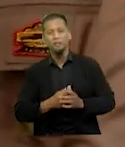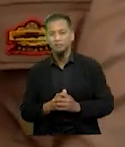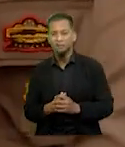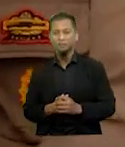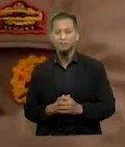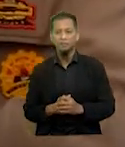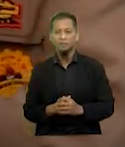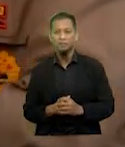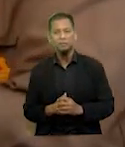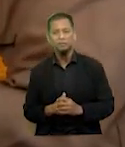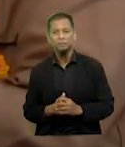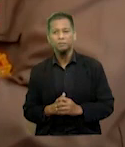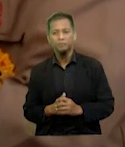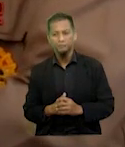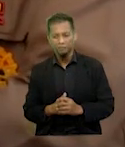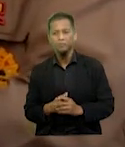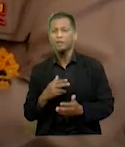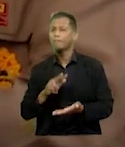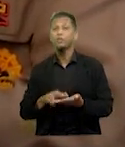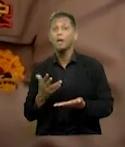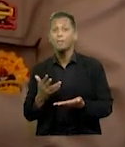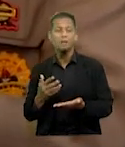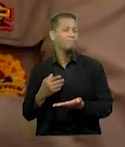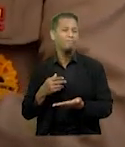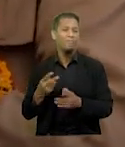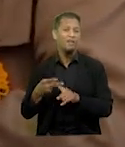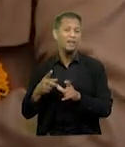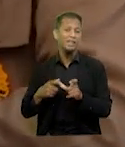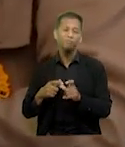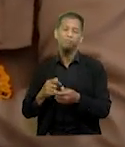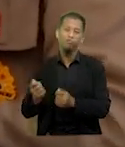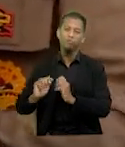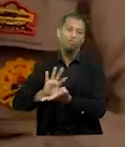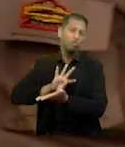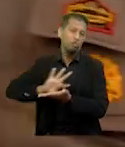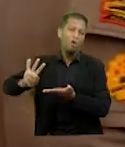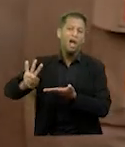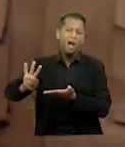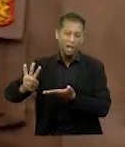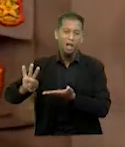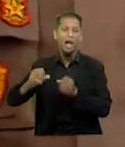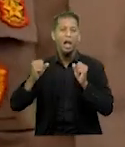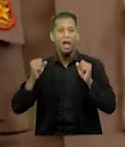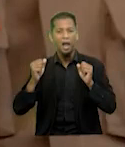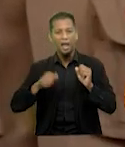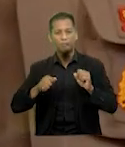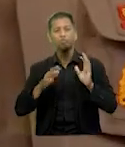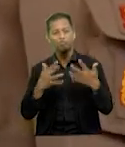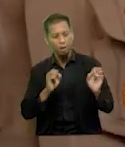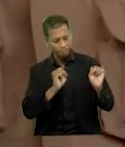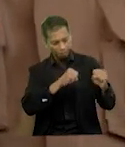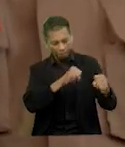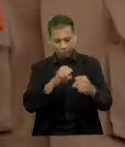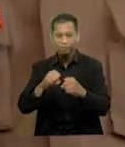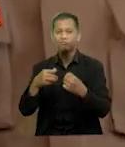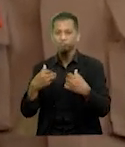kolegial. Jadi seluruh hakim banding sepakat untuk menolak memori